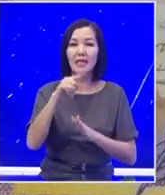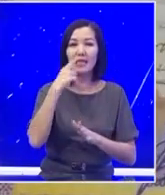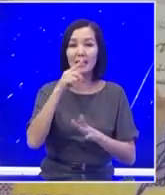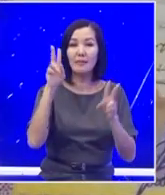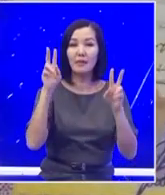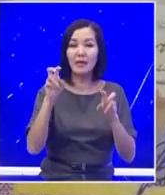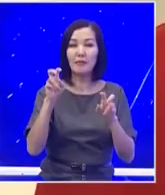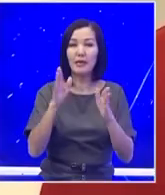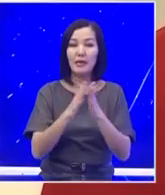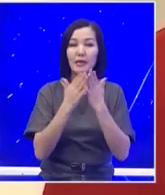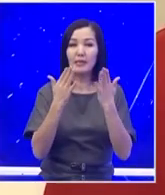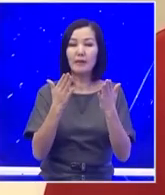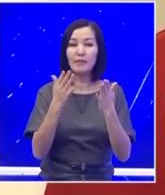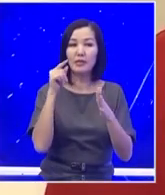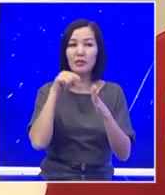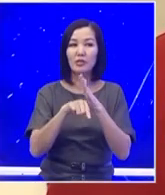Бұл кітапта, яғни,